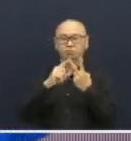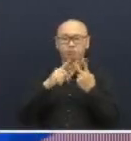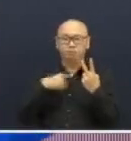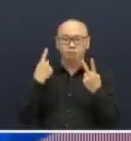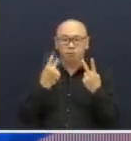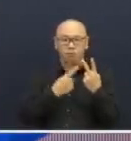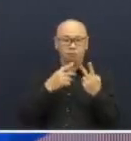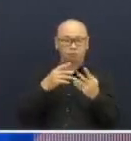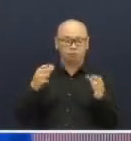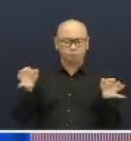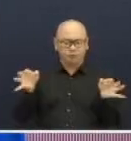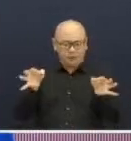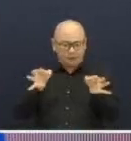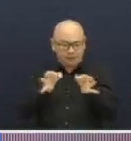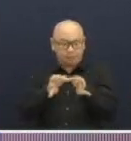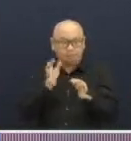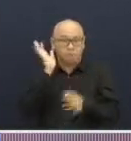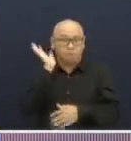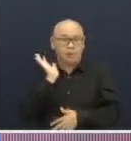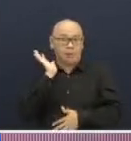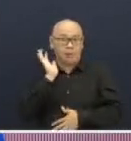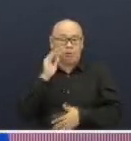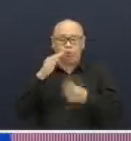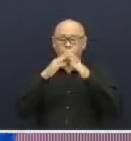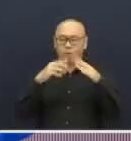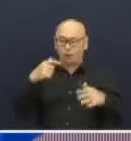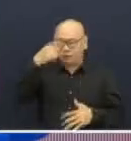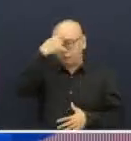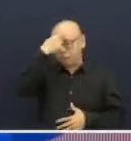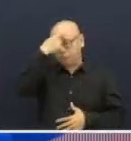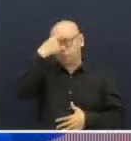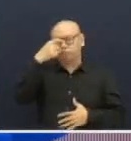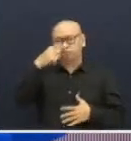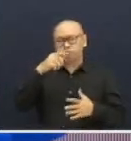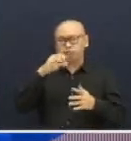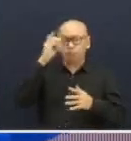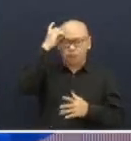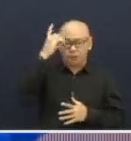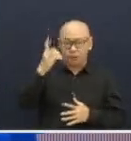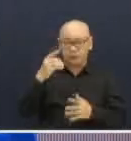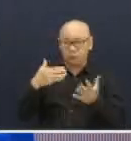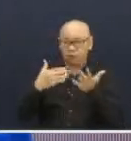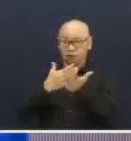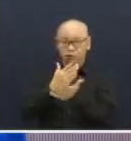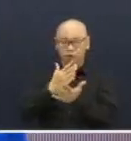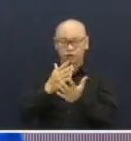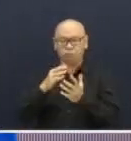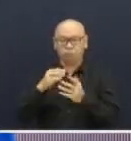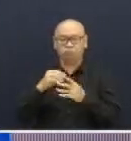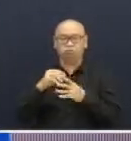akan mendekatkan pelayanan rumah sakit ke desa-desa melalui rumah sakit